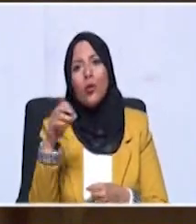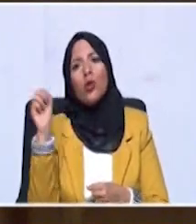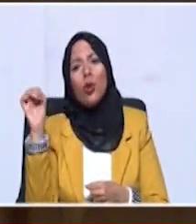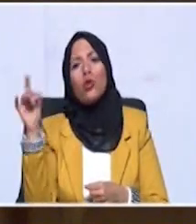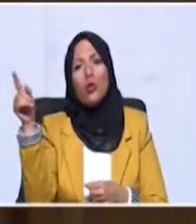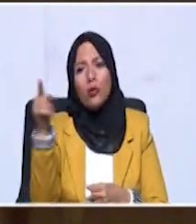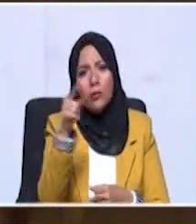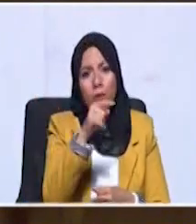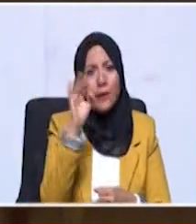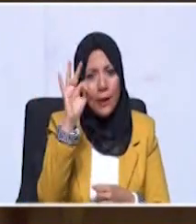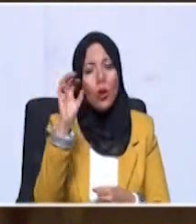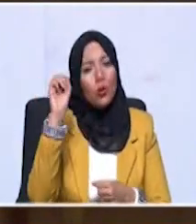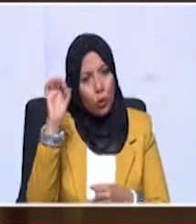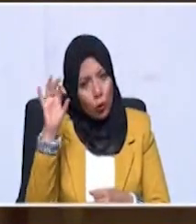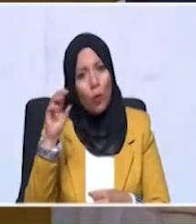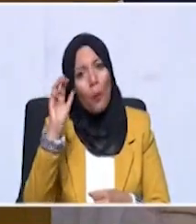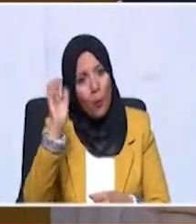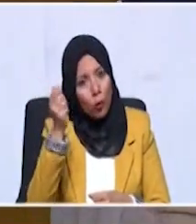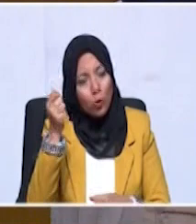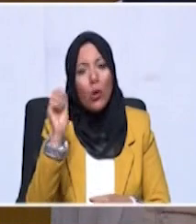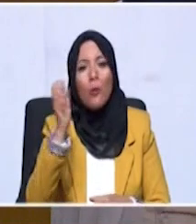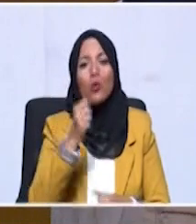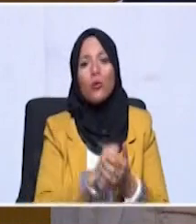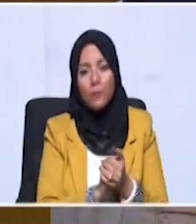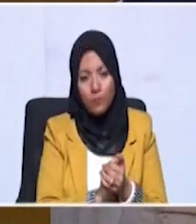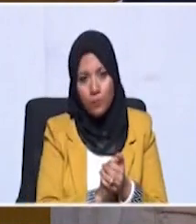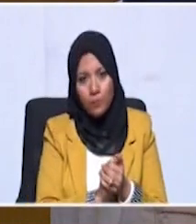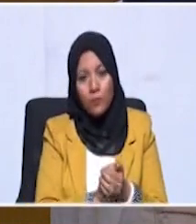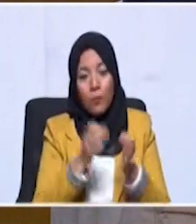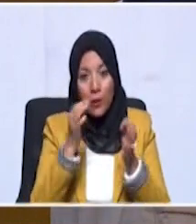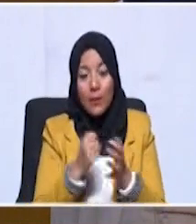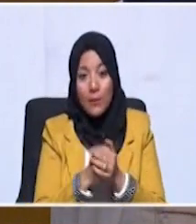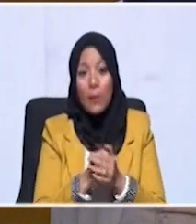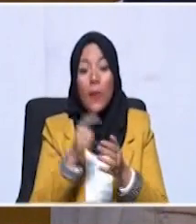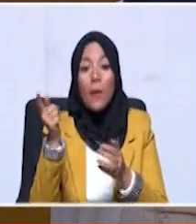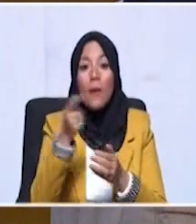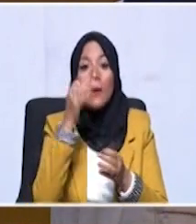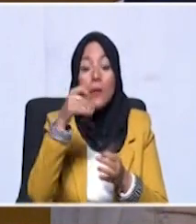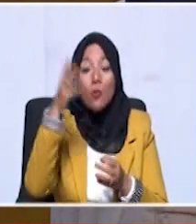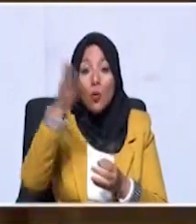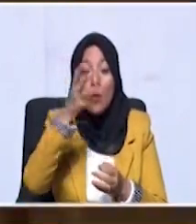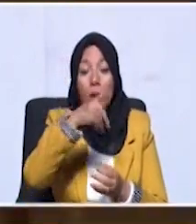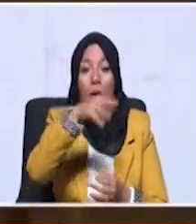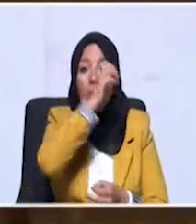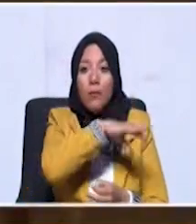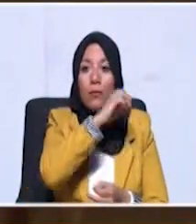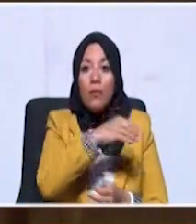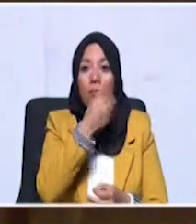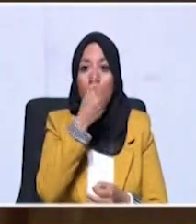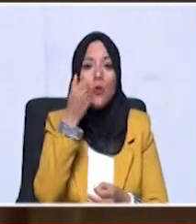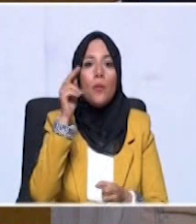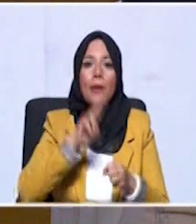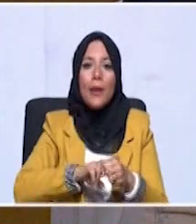بقى الثالث أيام القمرية، الأيام القمرية. نعم الأيام. نعم. البيض. فهي هذه الليلة المباركة. هنصوم نهارها ونعمل إيه